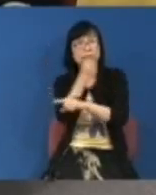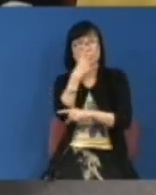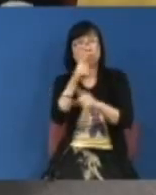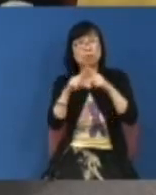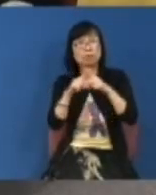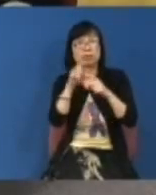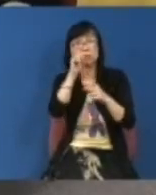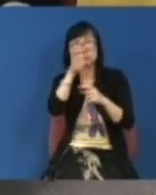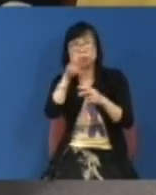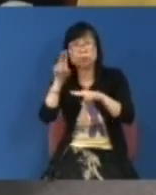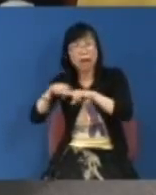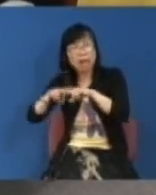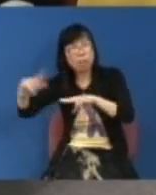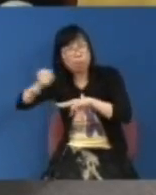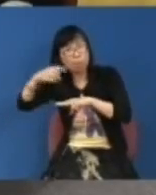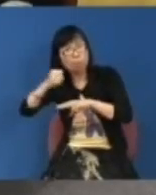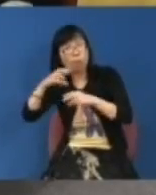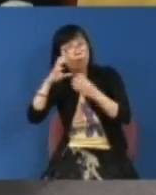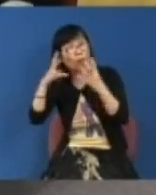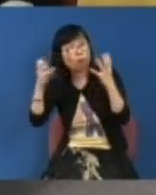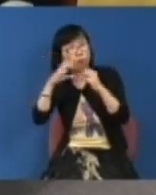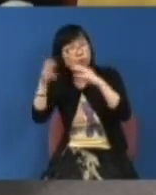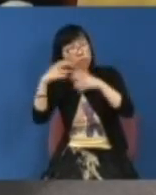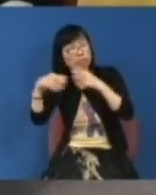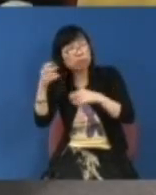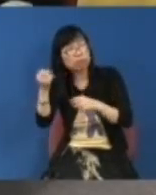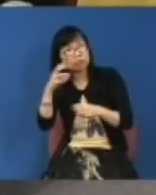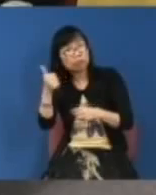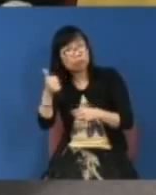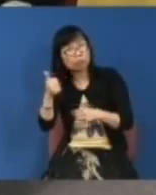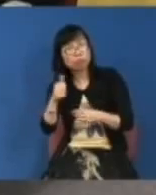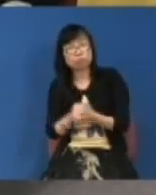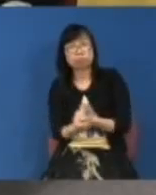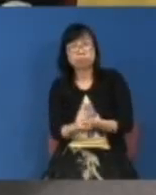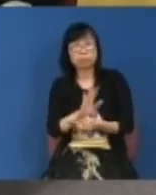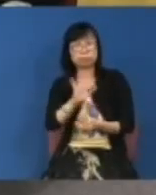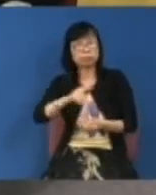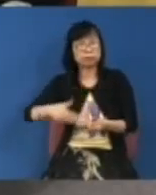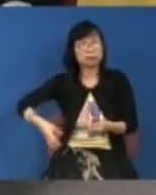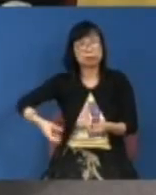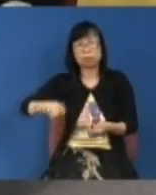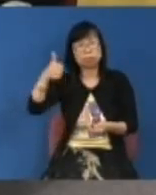產黨傾好咗。如果不成功的時候，你有什麼領導先？